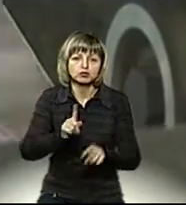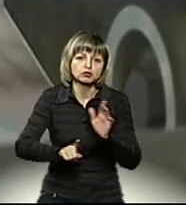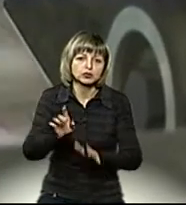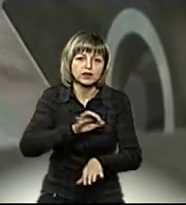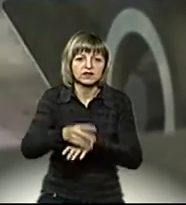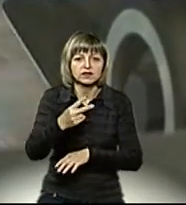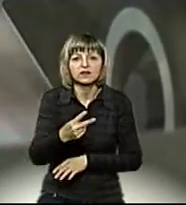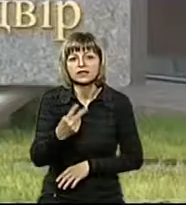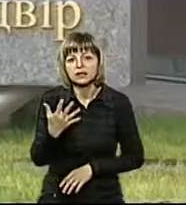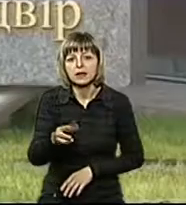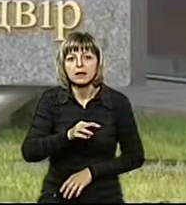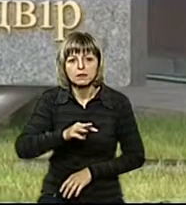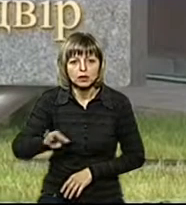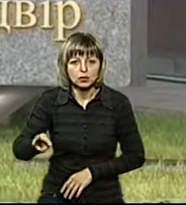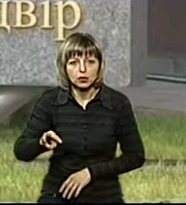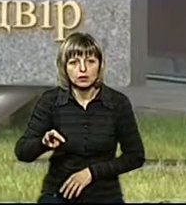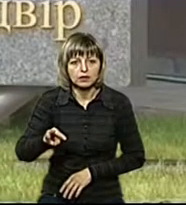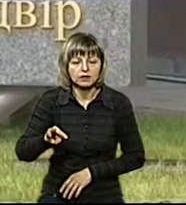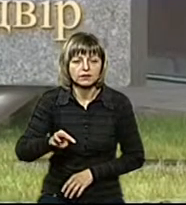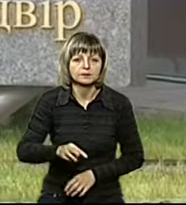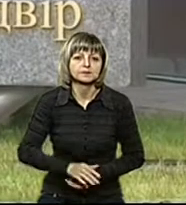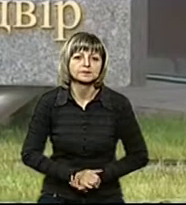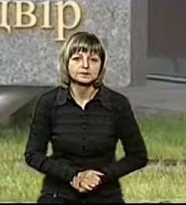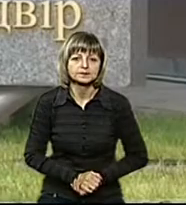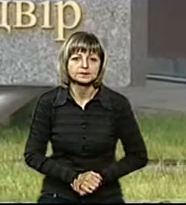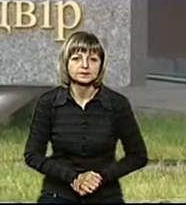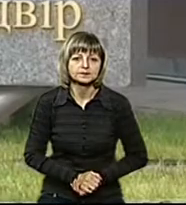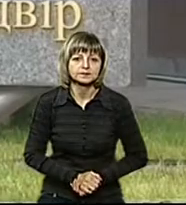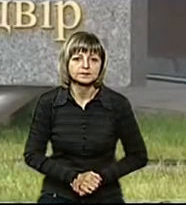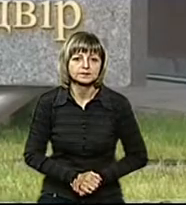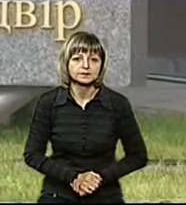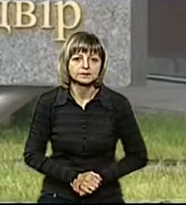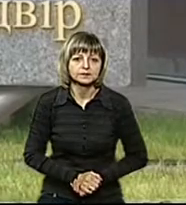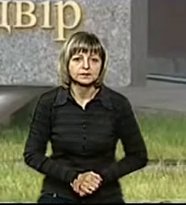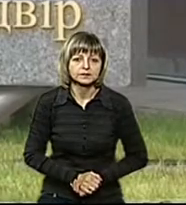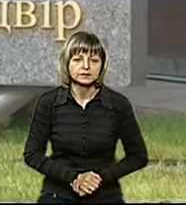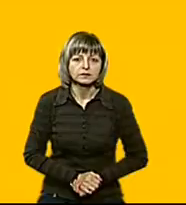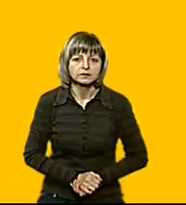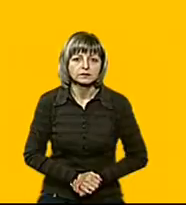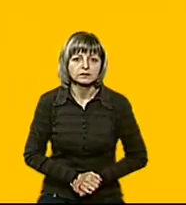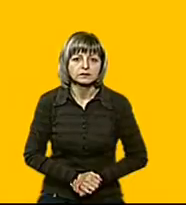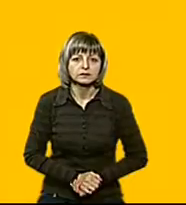5 мільйонів таких купюр. Влада Прізова, Ігор Якубчик. Новини на Суспільному.